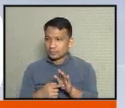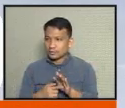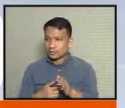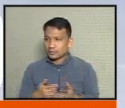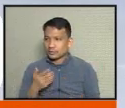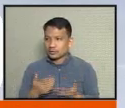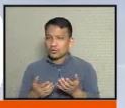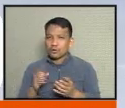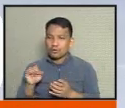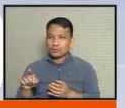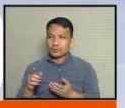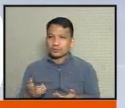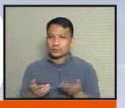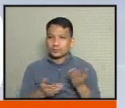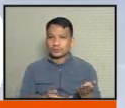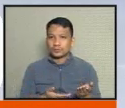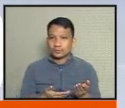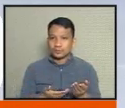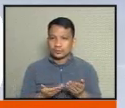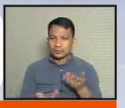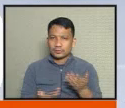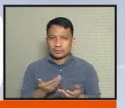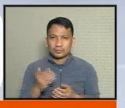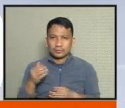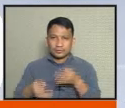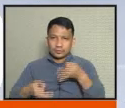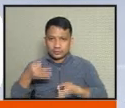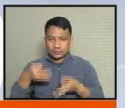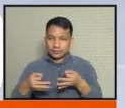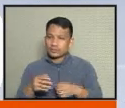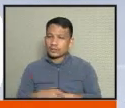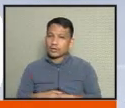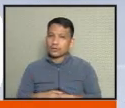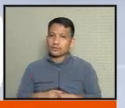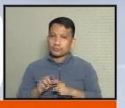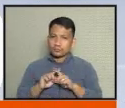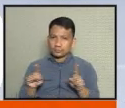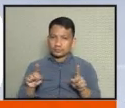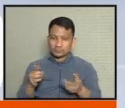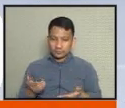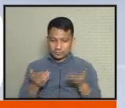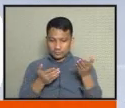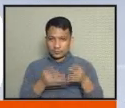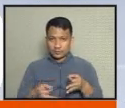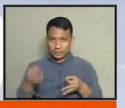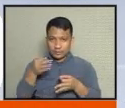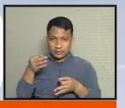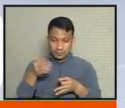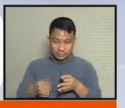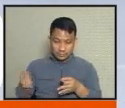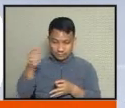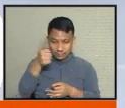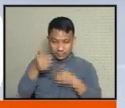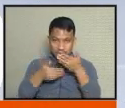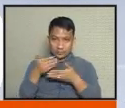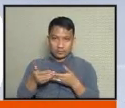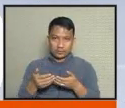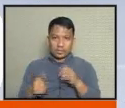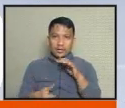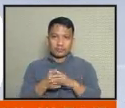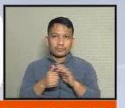yung resolusyon sa judge. Pag once na naakyat na sa judge, yung na-rapport isang judge, lalabas yung